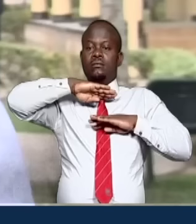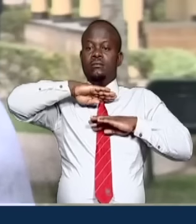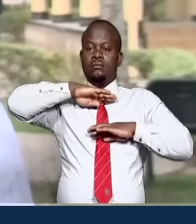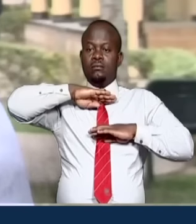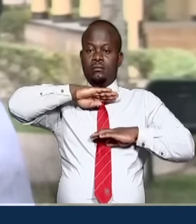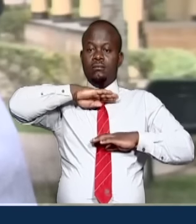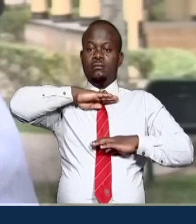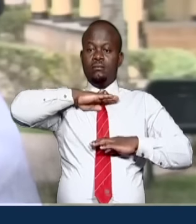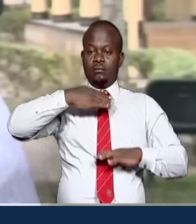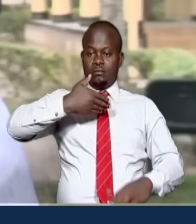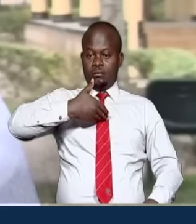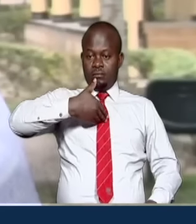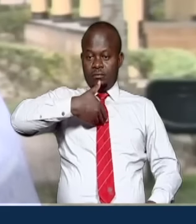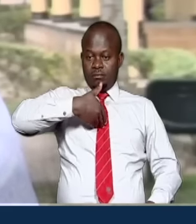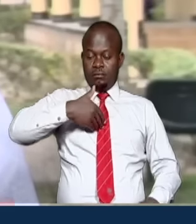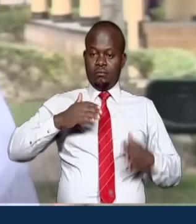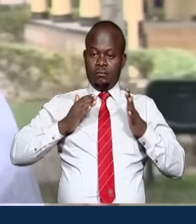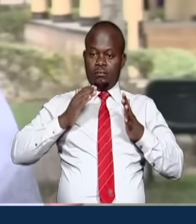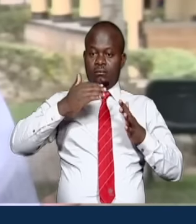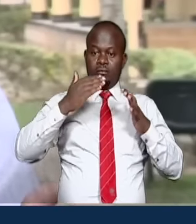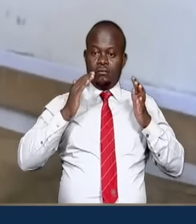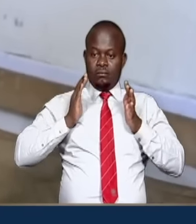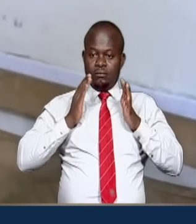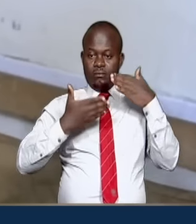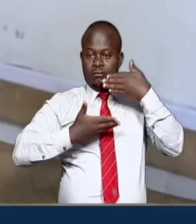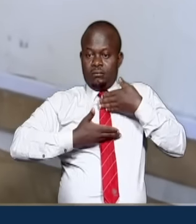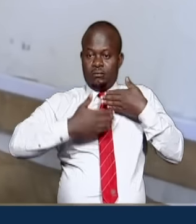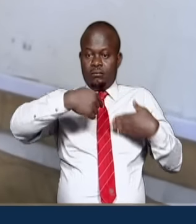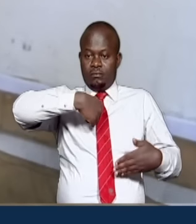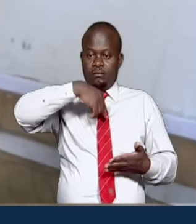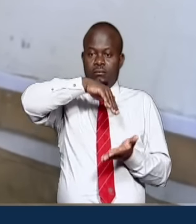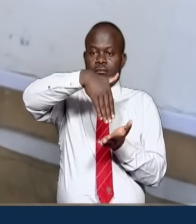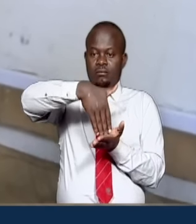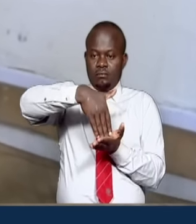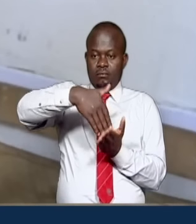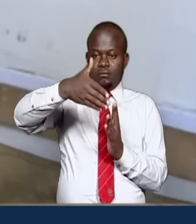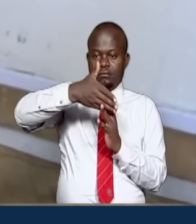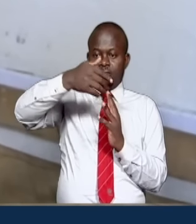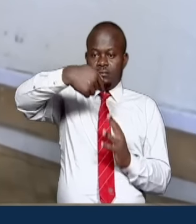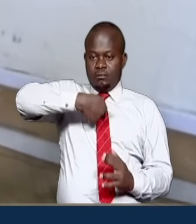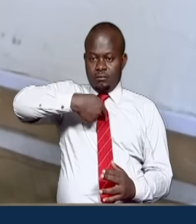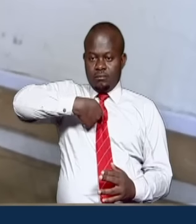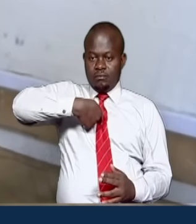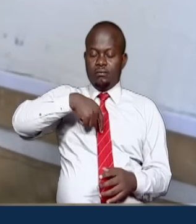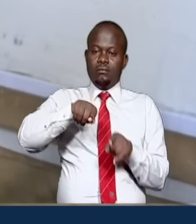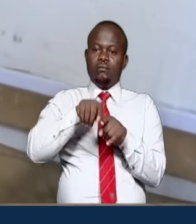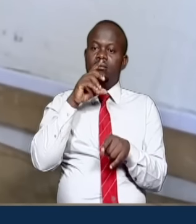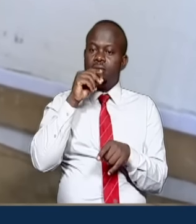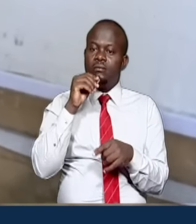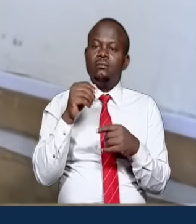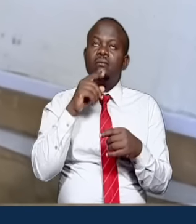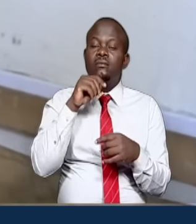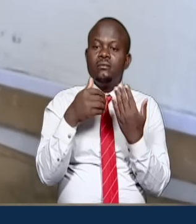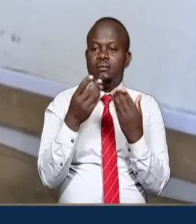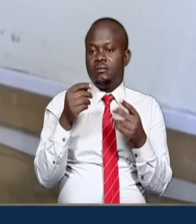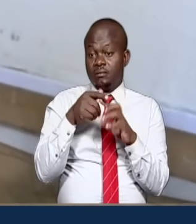mu ijosi, ukajya hagati na hagati ugendeye no kuri za moko z'umuntu, cyane cyane nko kubagabo niho biba byoroshye, ariko